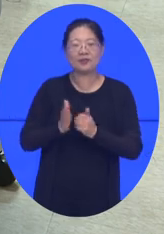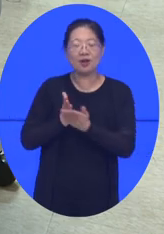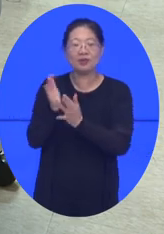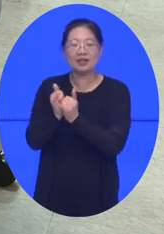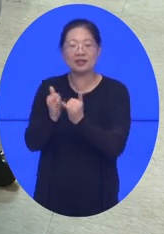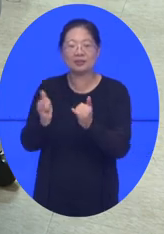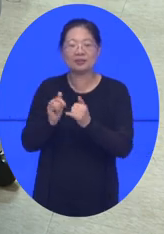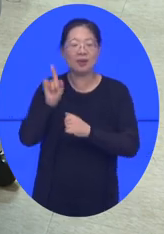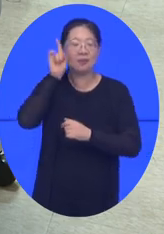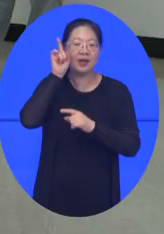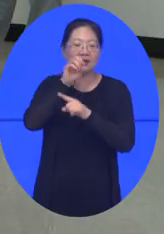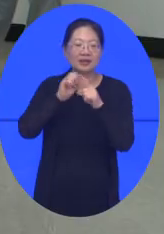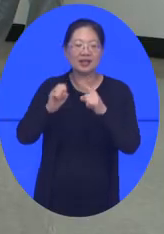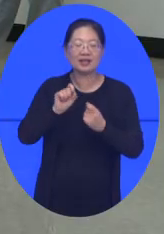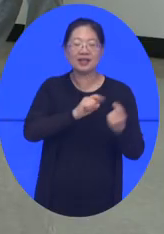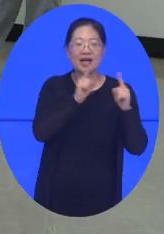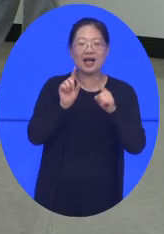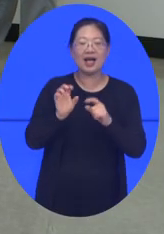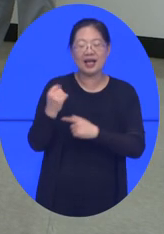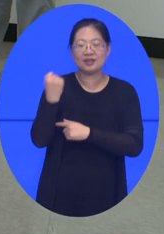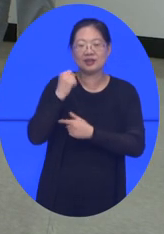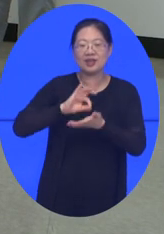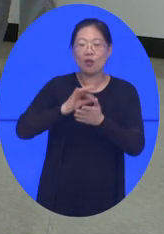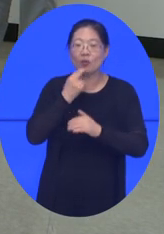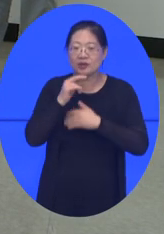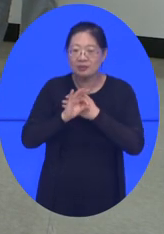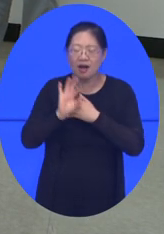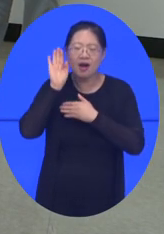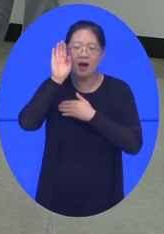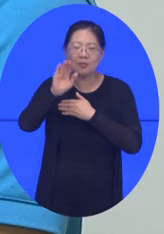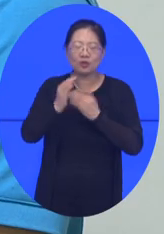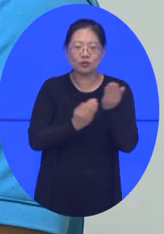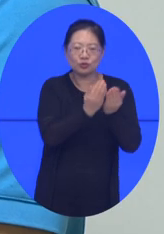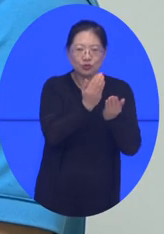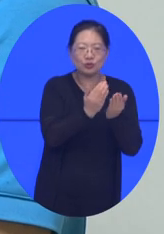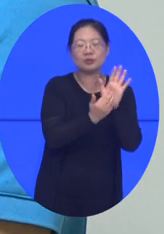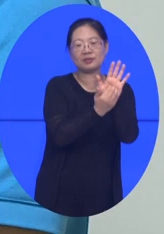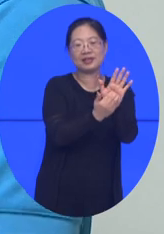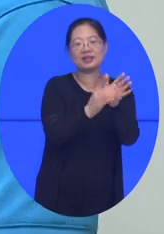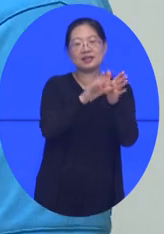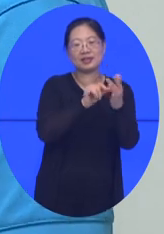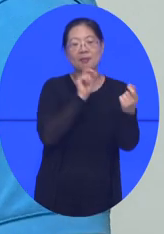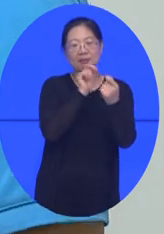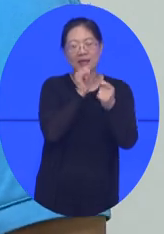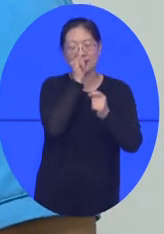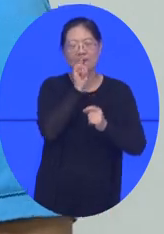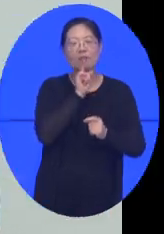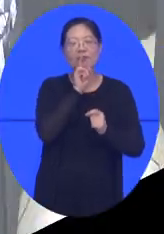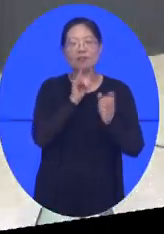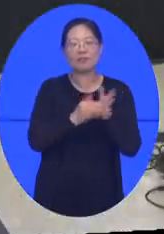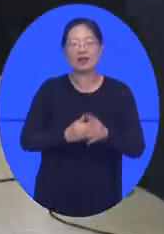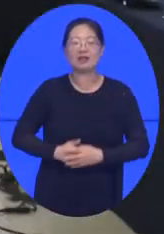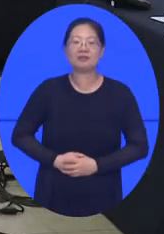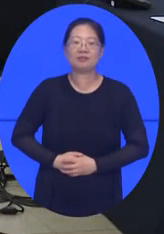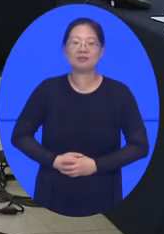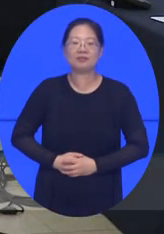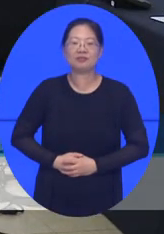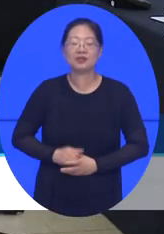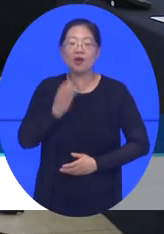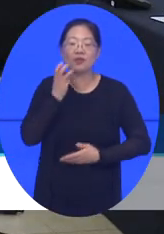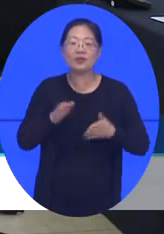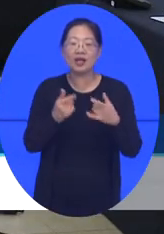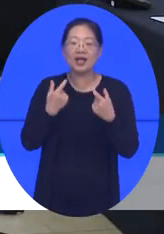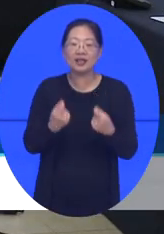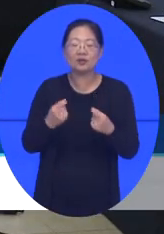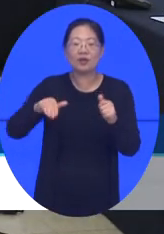전문가들은 100% 재생에너지를 사용하지 않으면 앞으로 수출길이 막히는 시대가 온다고 말합니다. 경기도는